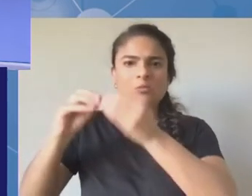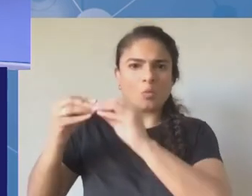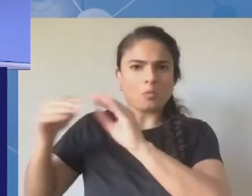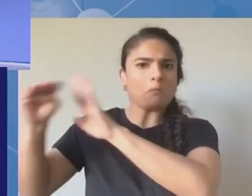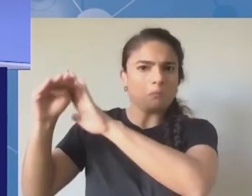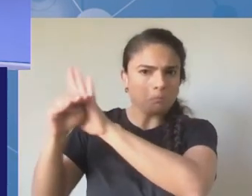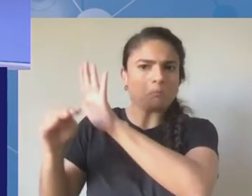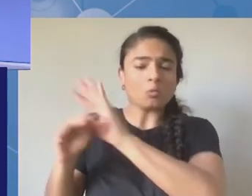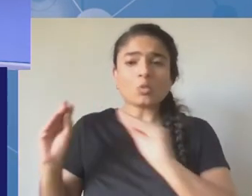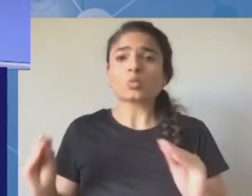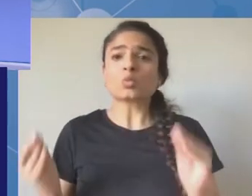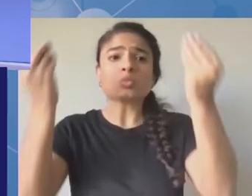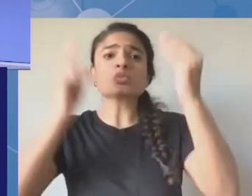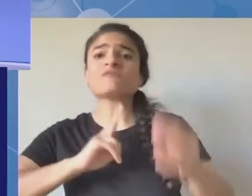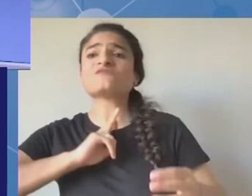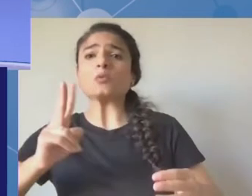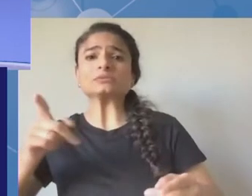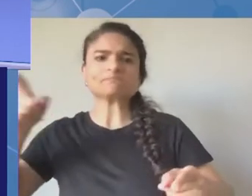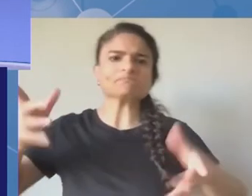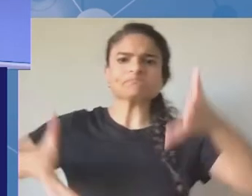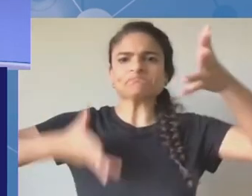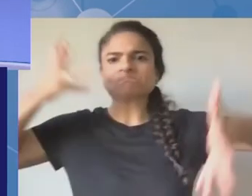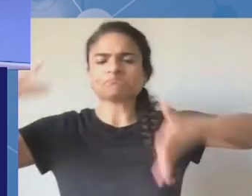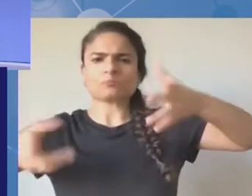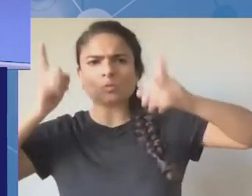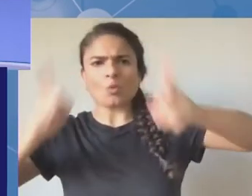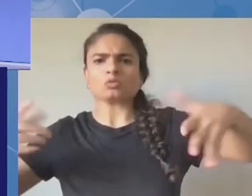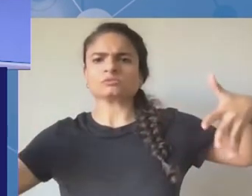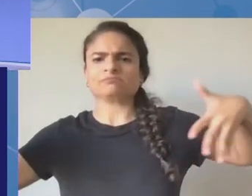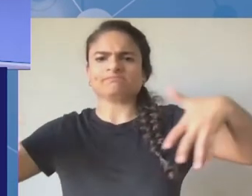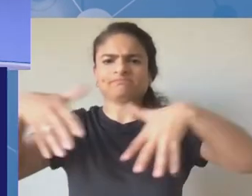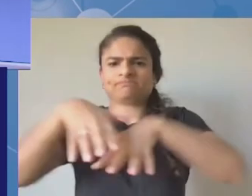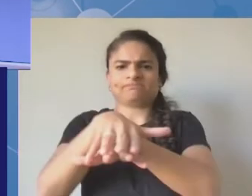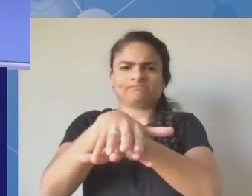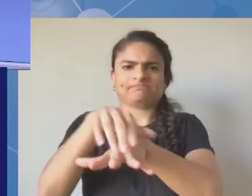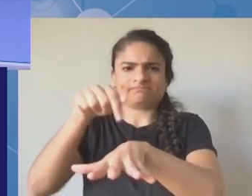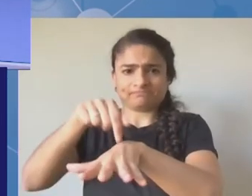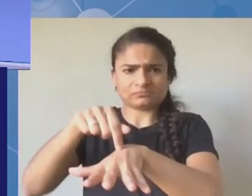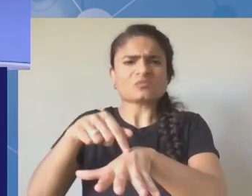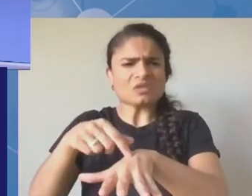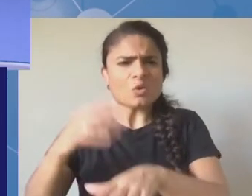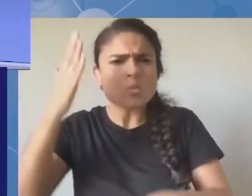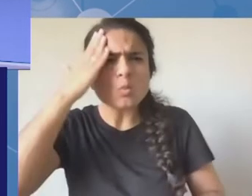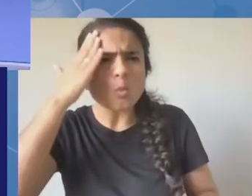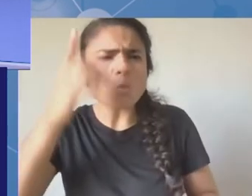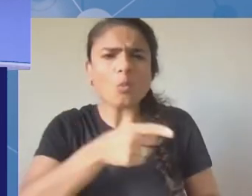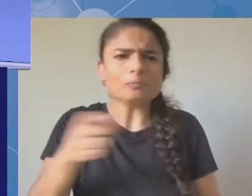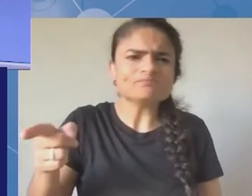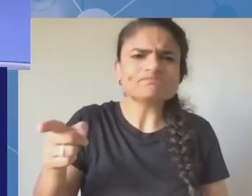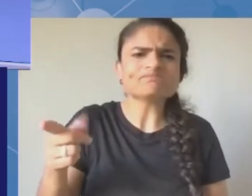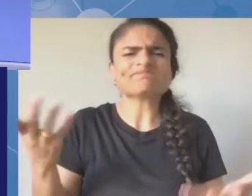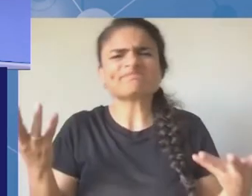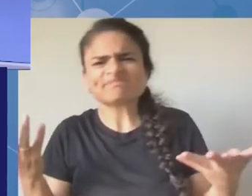ما زالت موجودة لأن أصوات الشباب لم تكن دائما مسموعة بما فيه